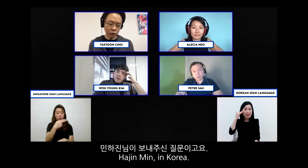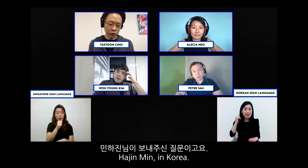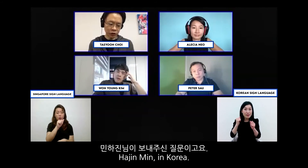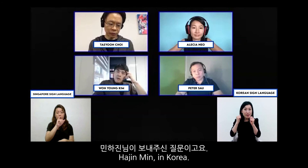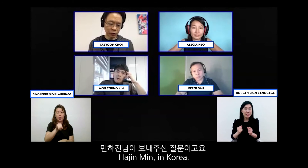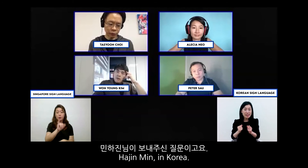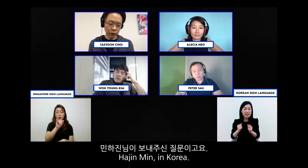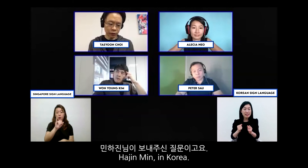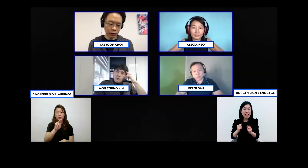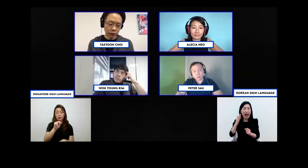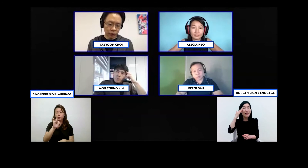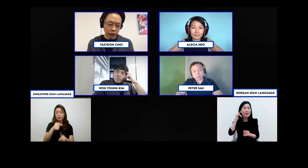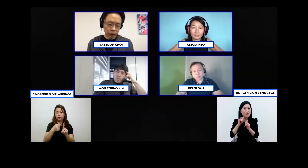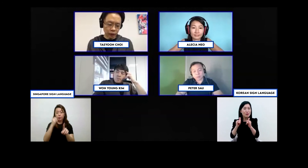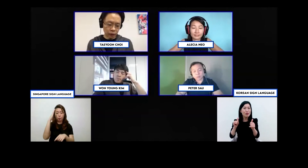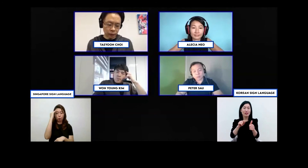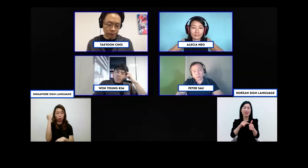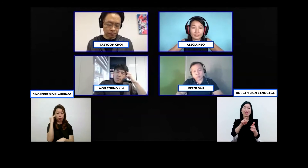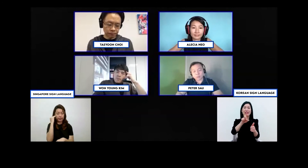민하진님이 보내주신 질문이고요.